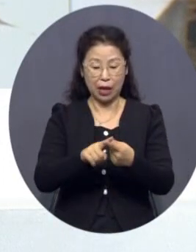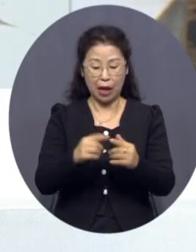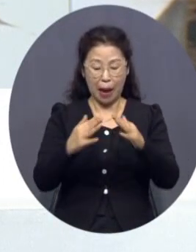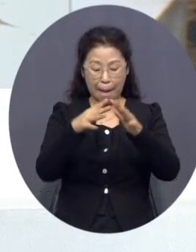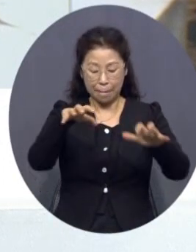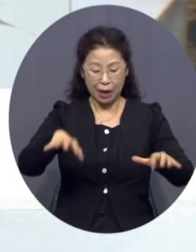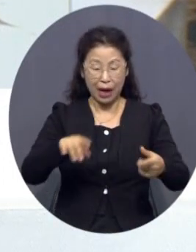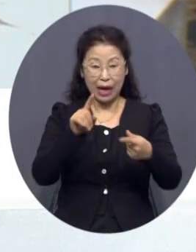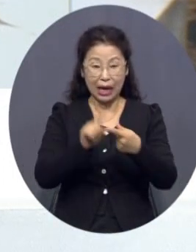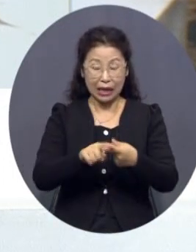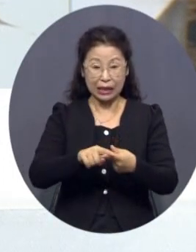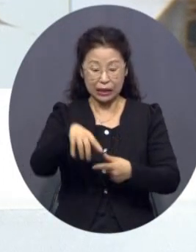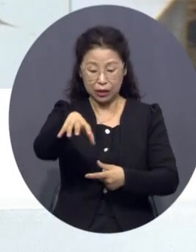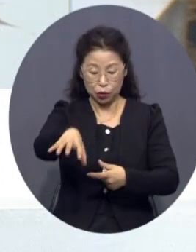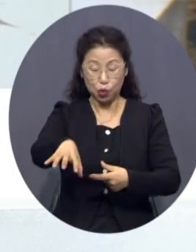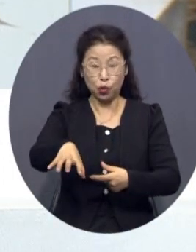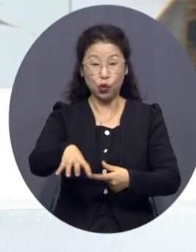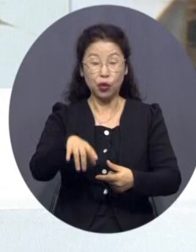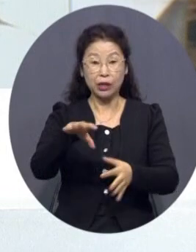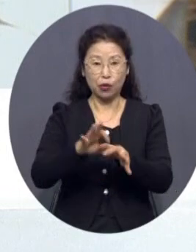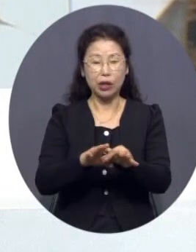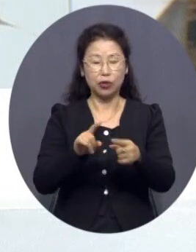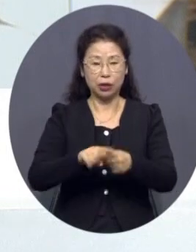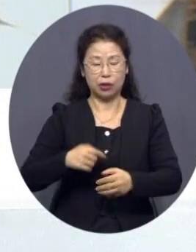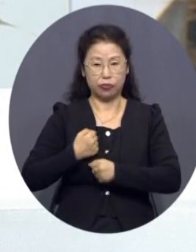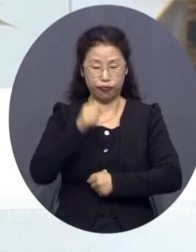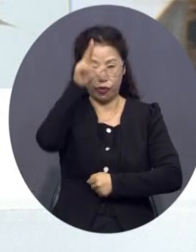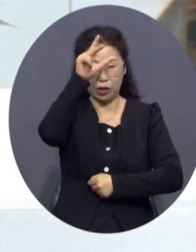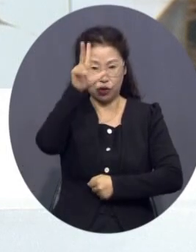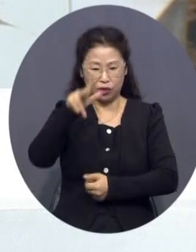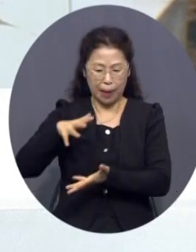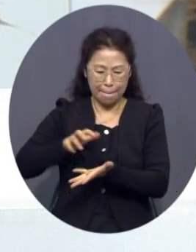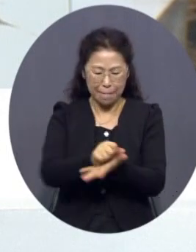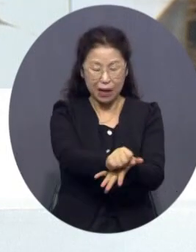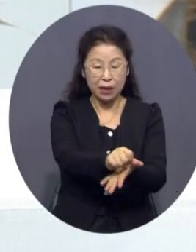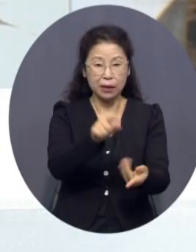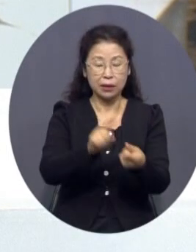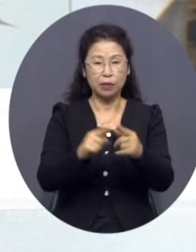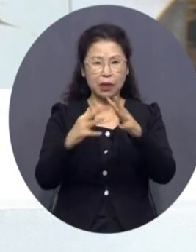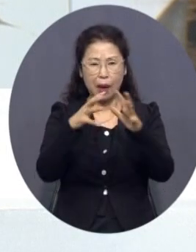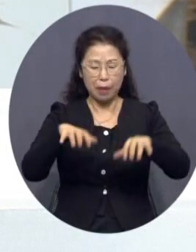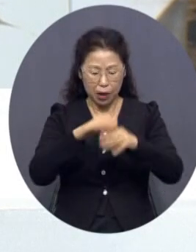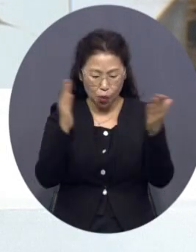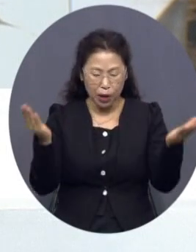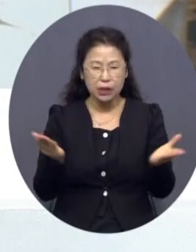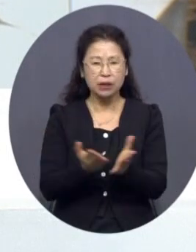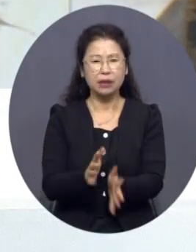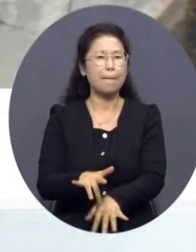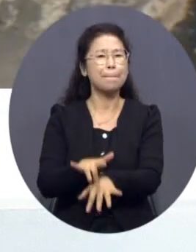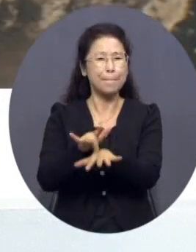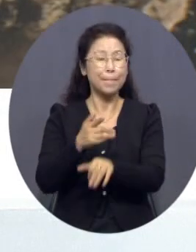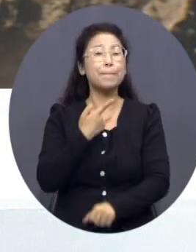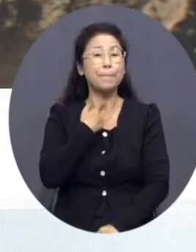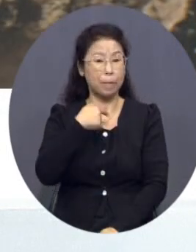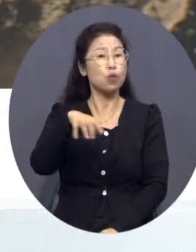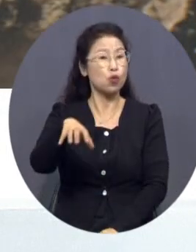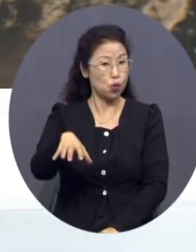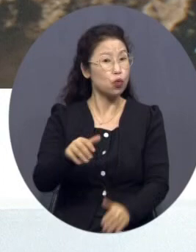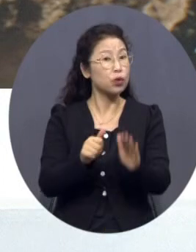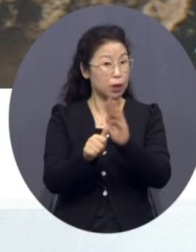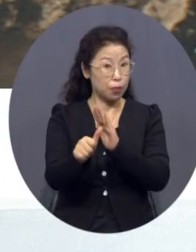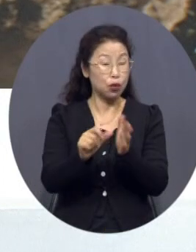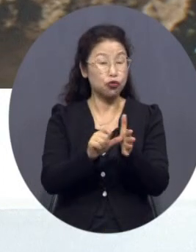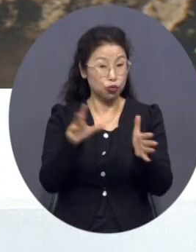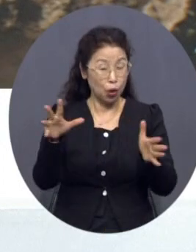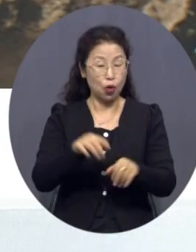마을인 삼밭구석은 군경토벌대의 초토화 작전으로 마을이 통째로 사라진 곳 가운데 한